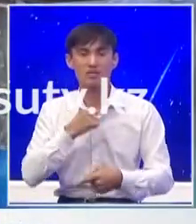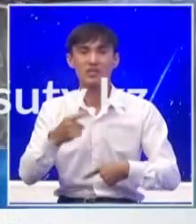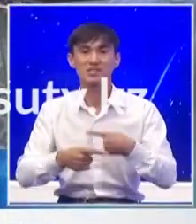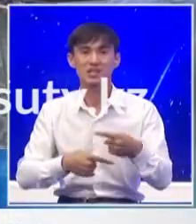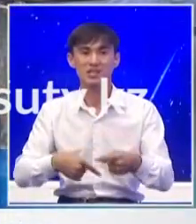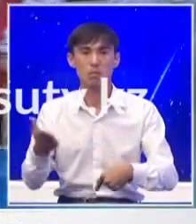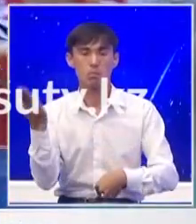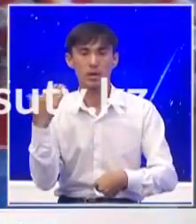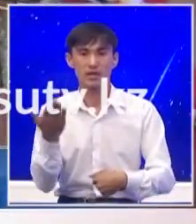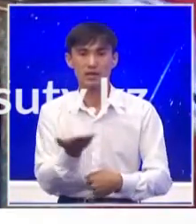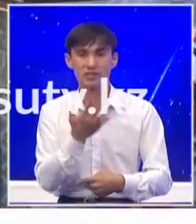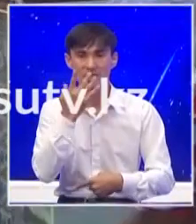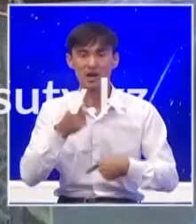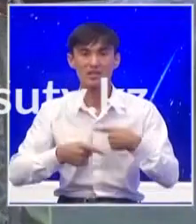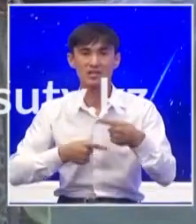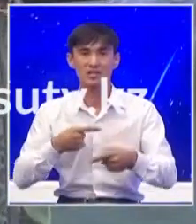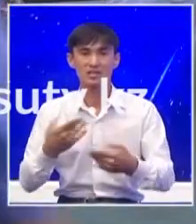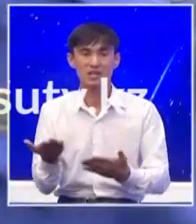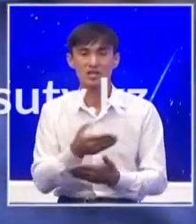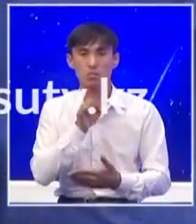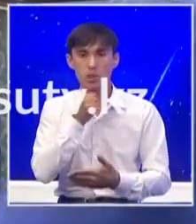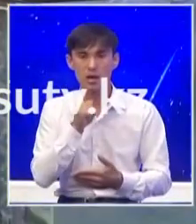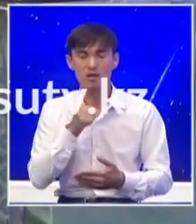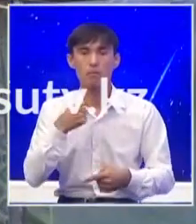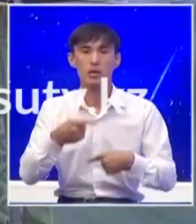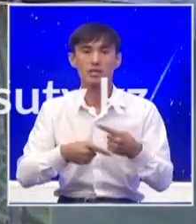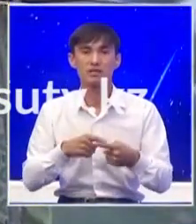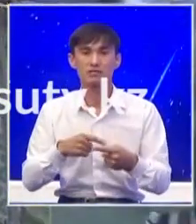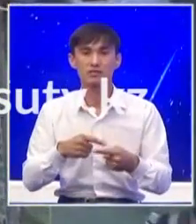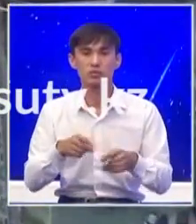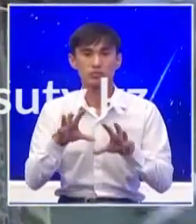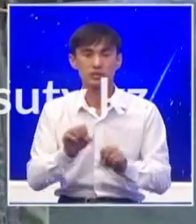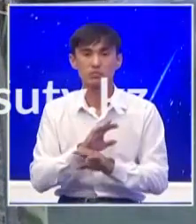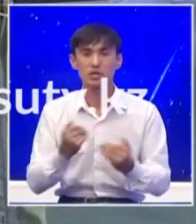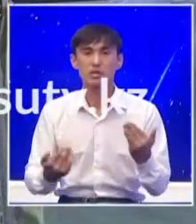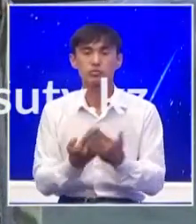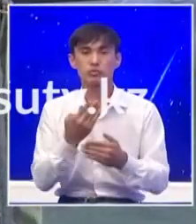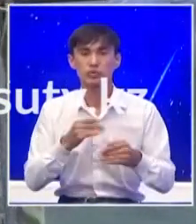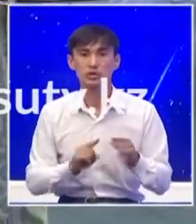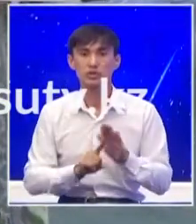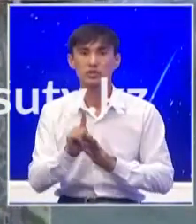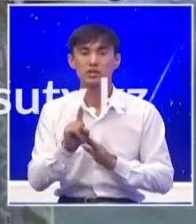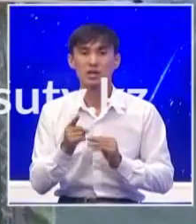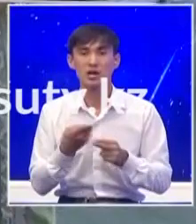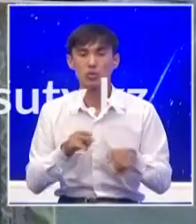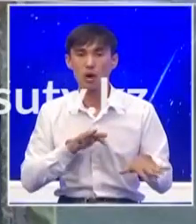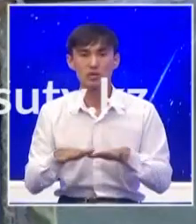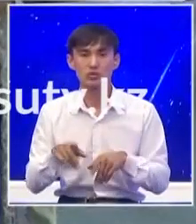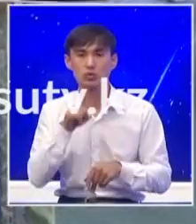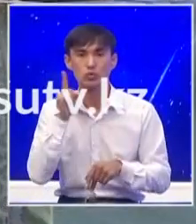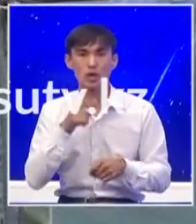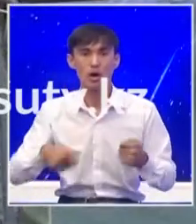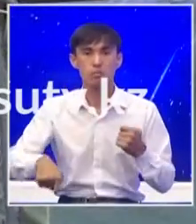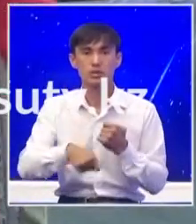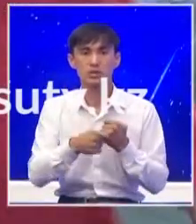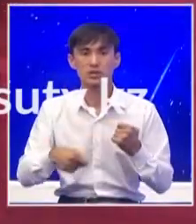культура, а также традиции и обычаи нашли дедов и прадедов, не предались забвению, мы запустили эту акцию. Пока наша юная кабазистка